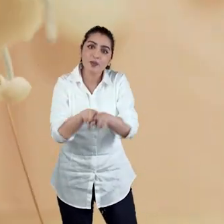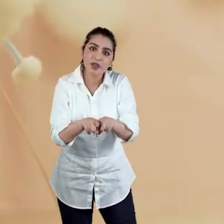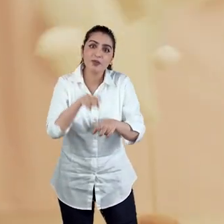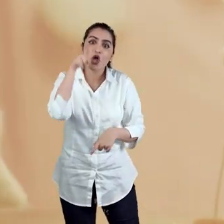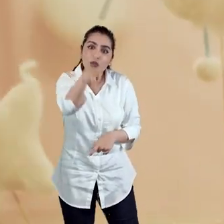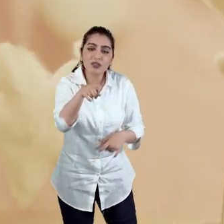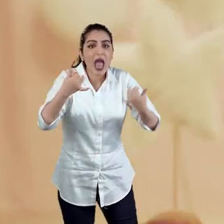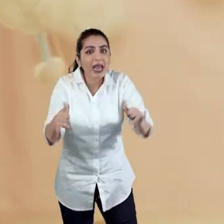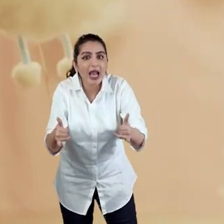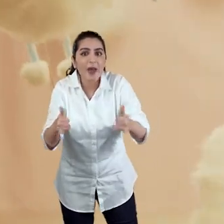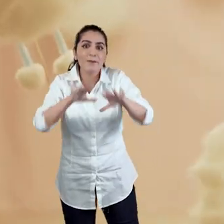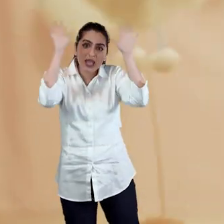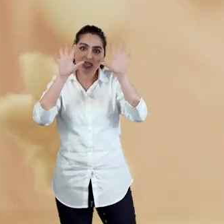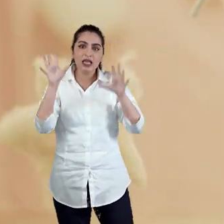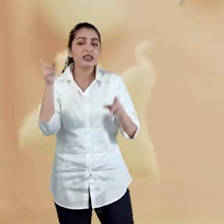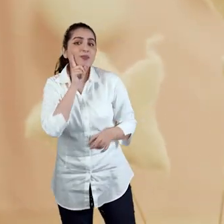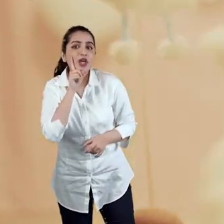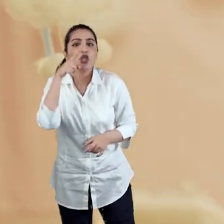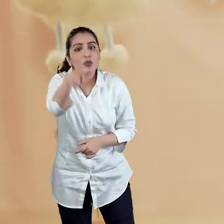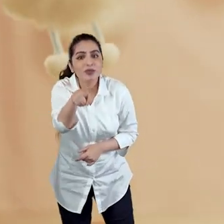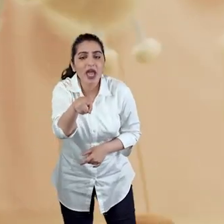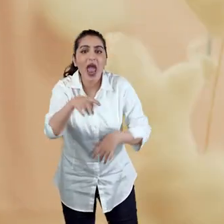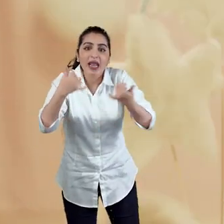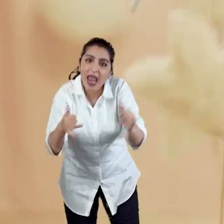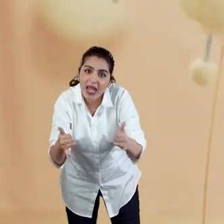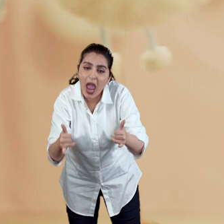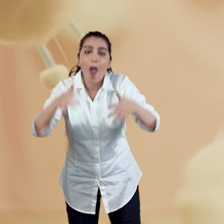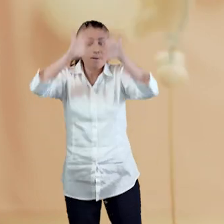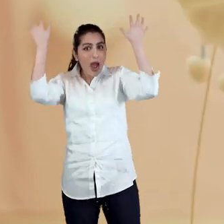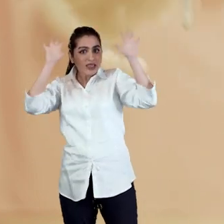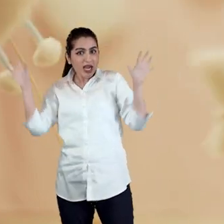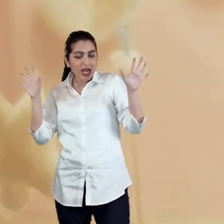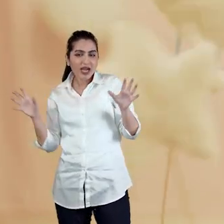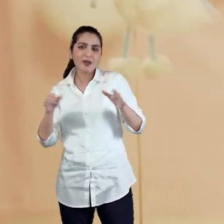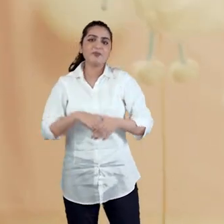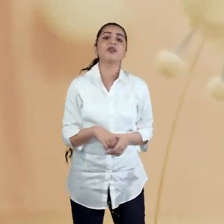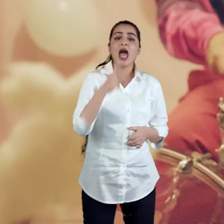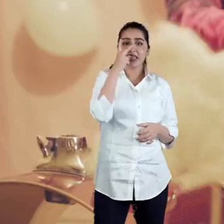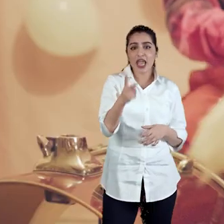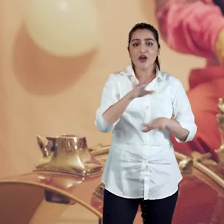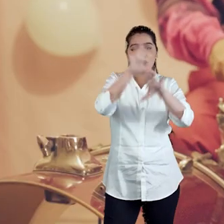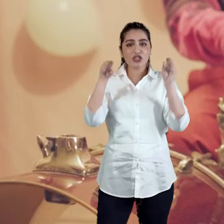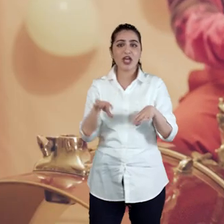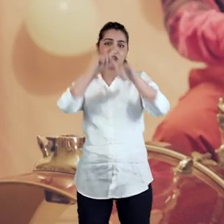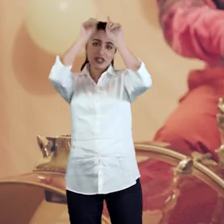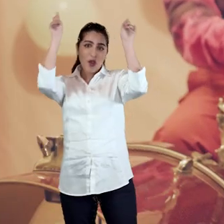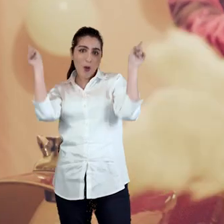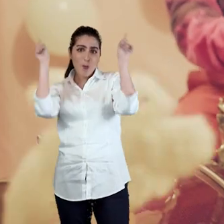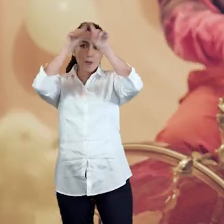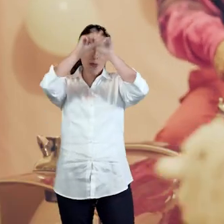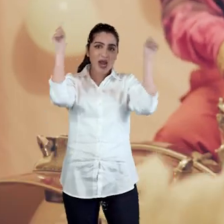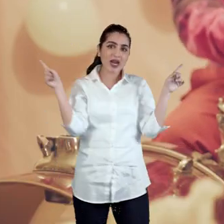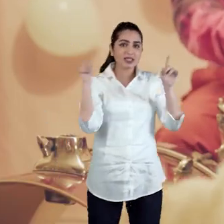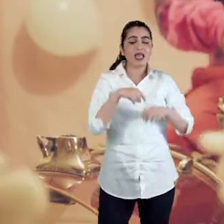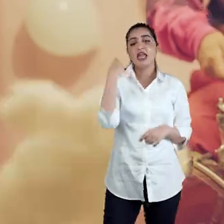तब तक तुमसे खेले बादल, तब तक तुमसे खेले बादल, देखो जादू सर